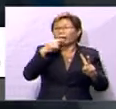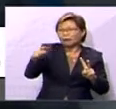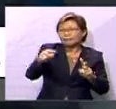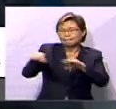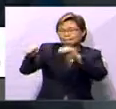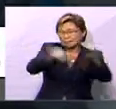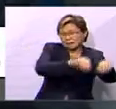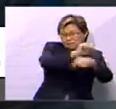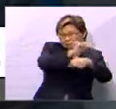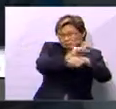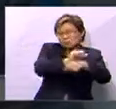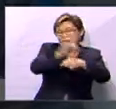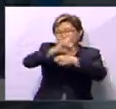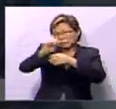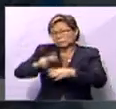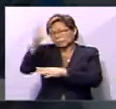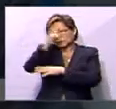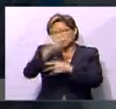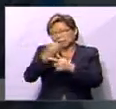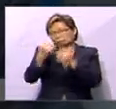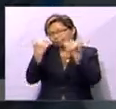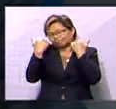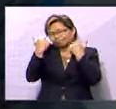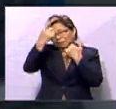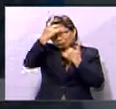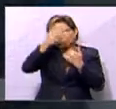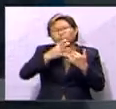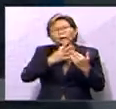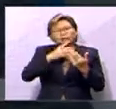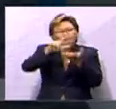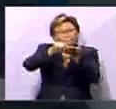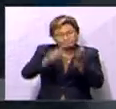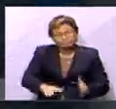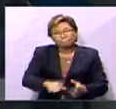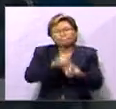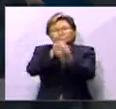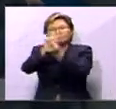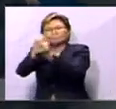pemindahan tempat kerja penjawat awam atau pesara. Dato' Azih Muda bercakap kepada media selepas